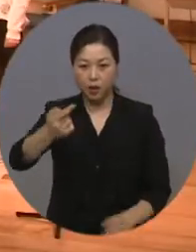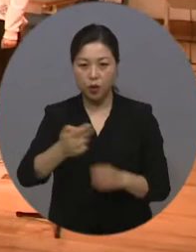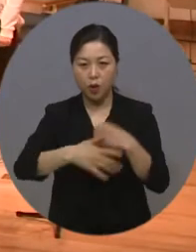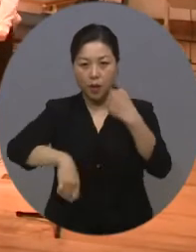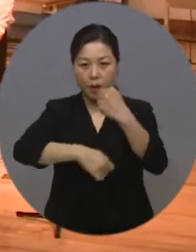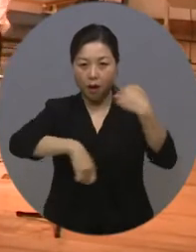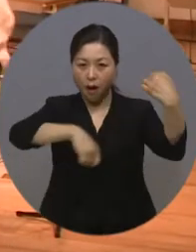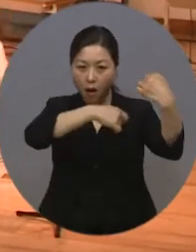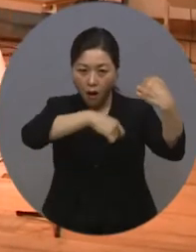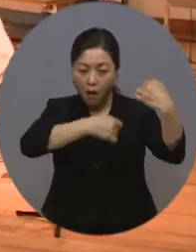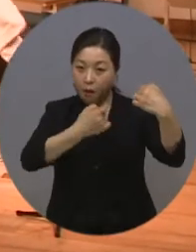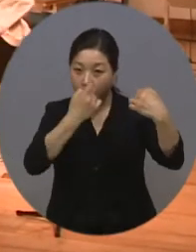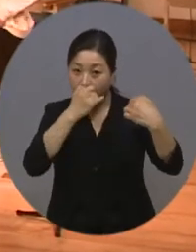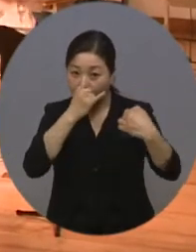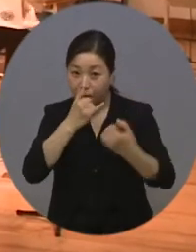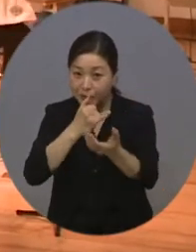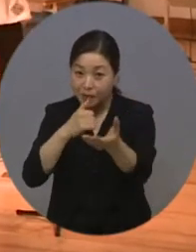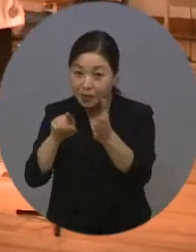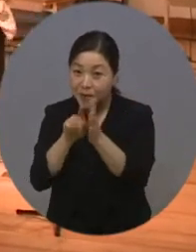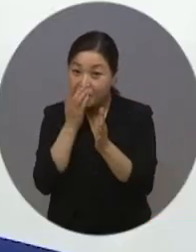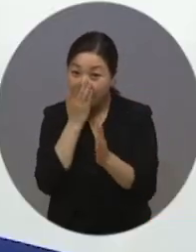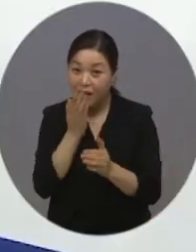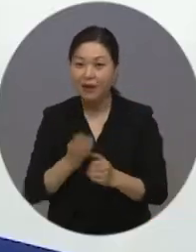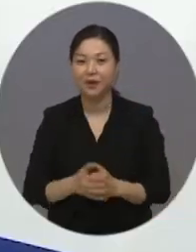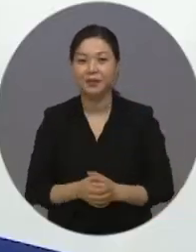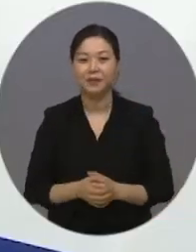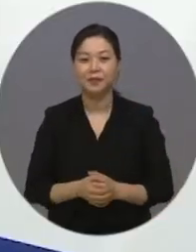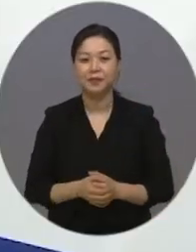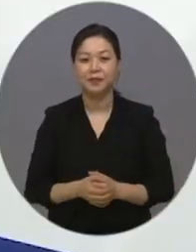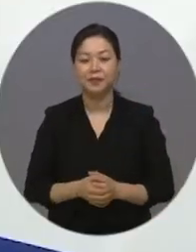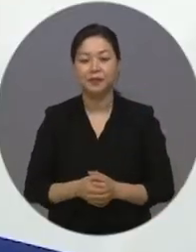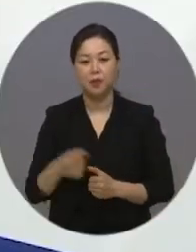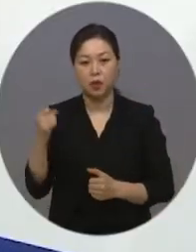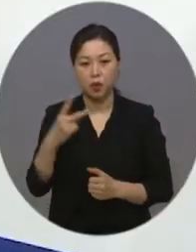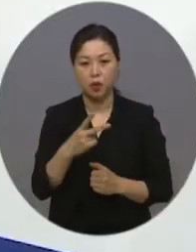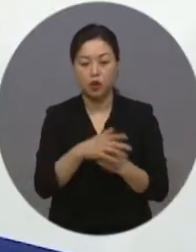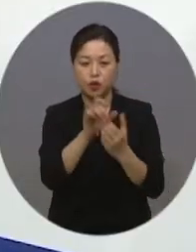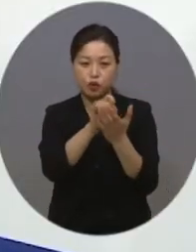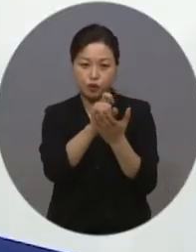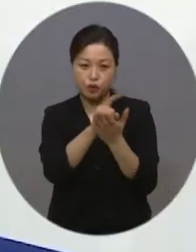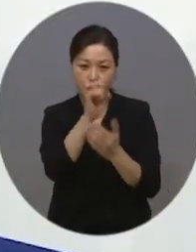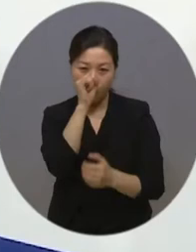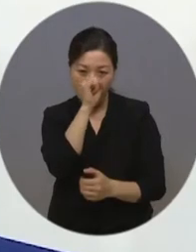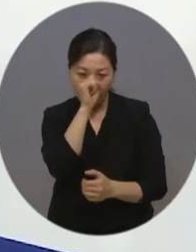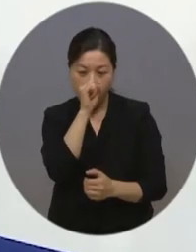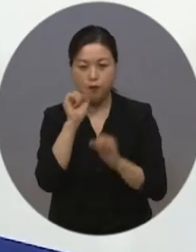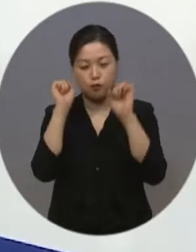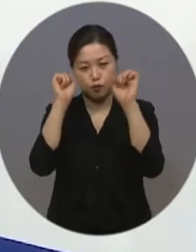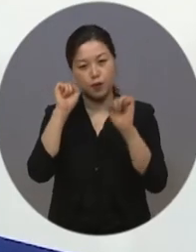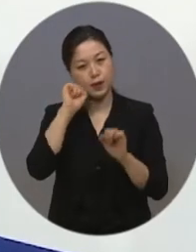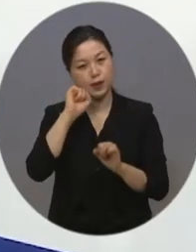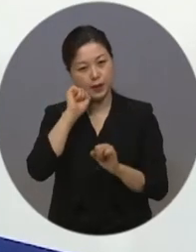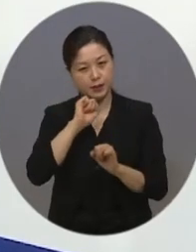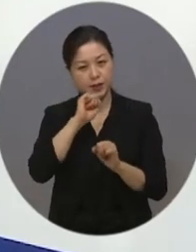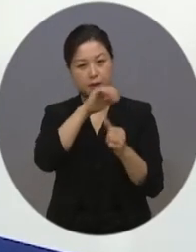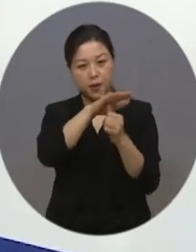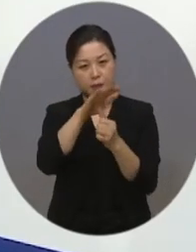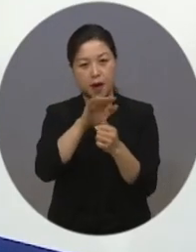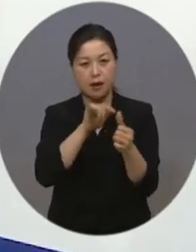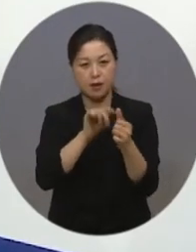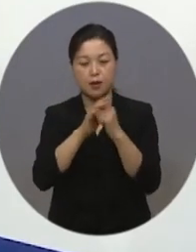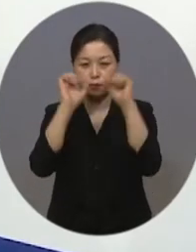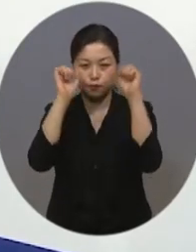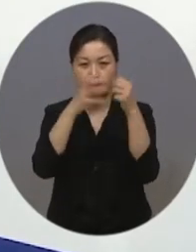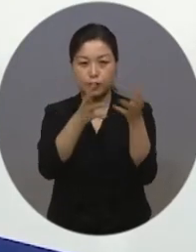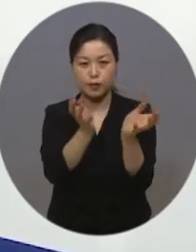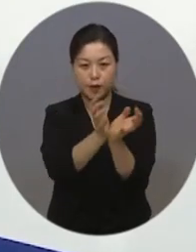있다 보면 믿으십니까 아 아 예 그리고 또한 어 축구를 좋아하거나 온도나 예음 아이들에게는 스포츠